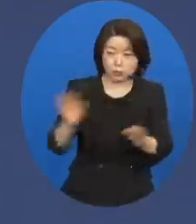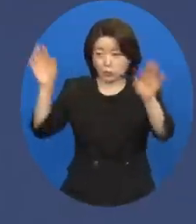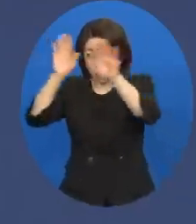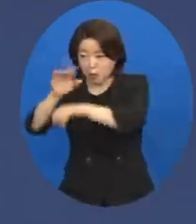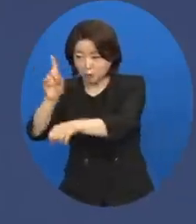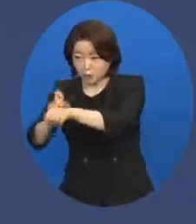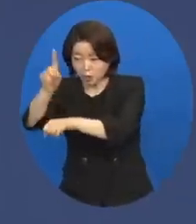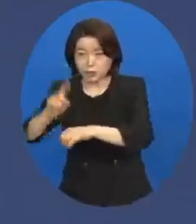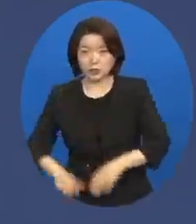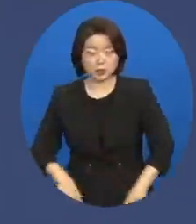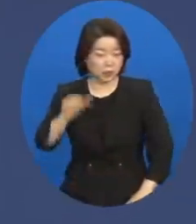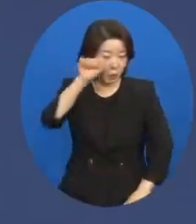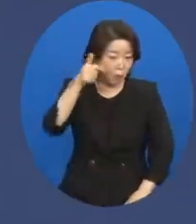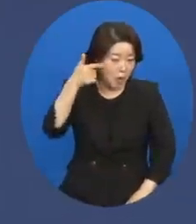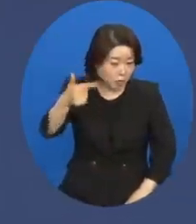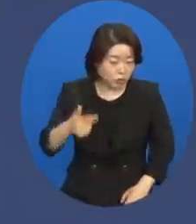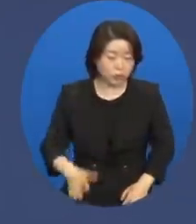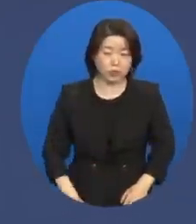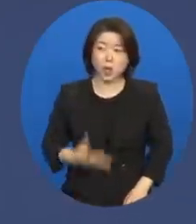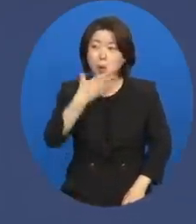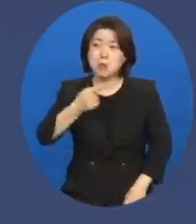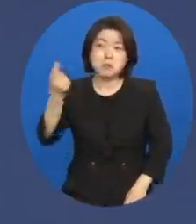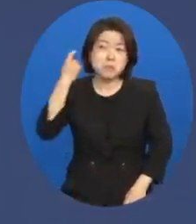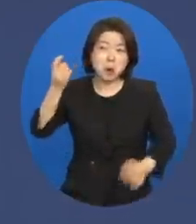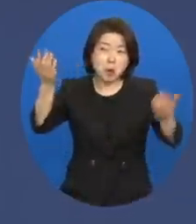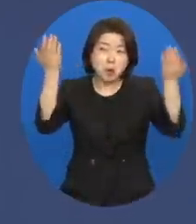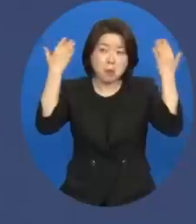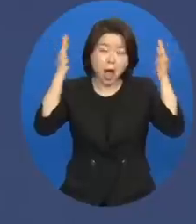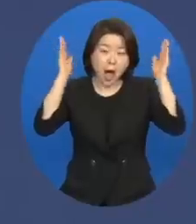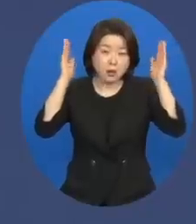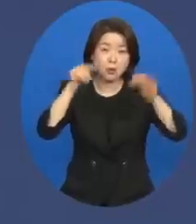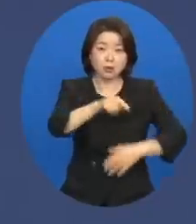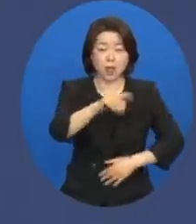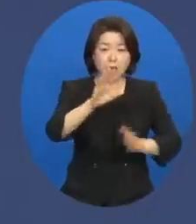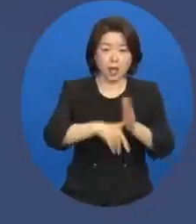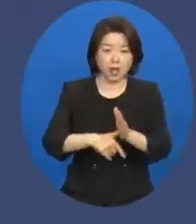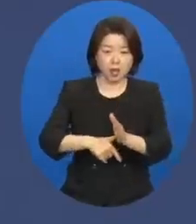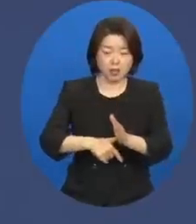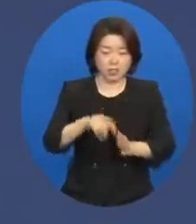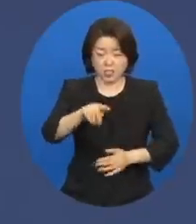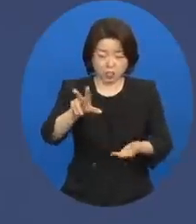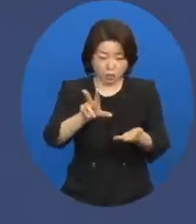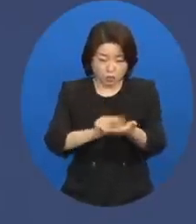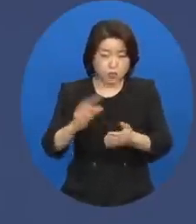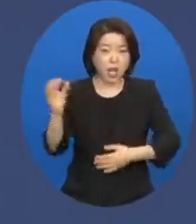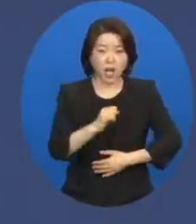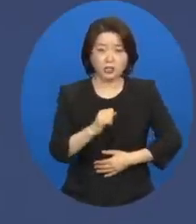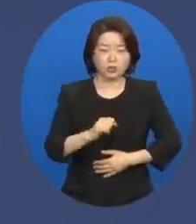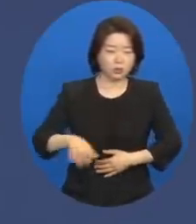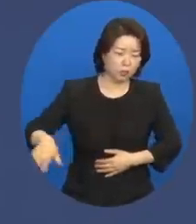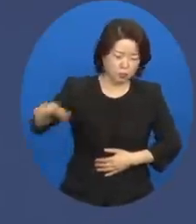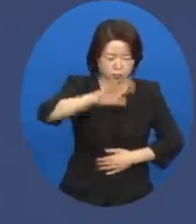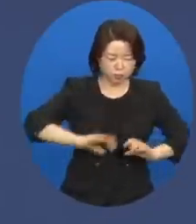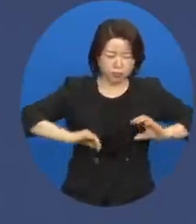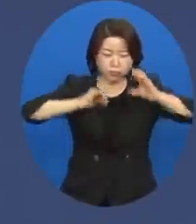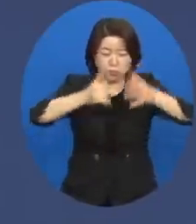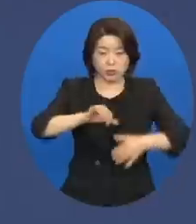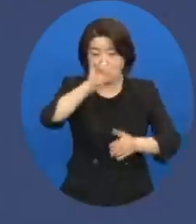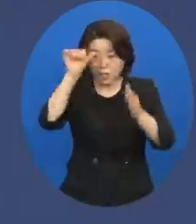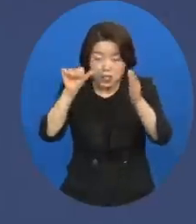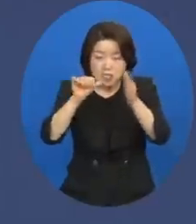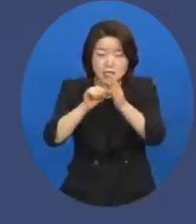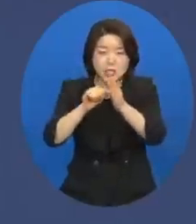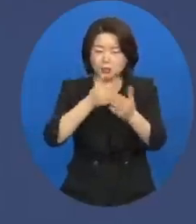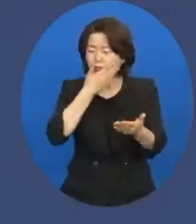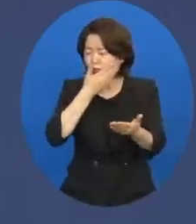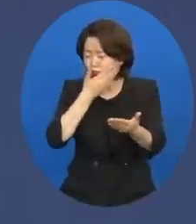11시까지 5박 6일을 이 주제를 가지고 그냥 왜냐하면 전 인류와 그 인생의 운명이 다 걸린 얘기니까